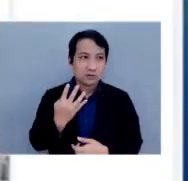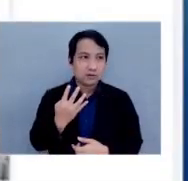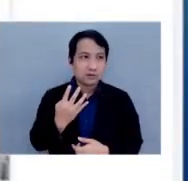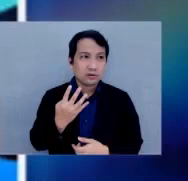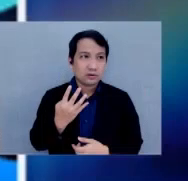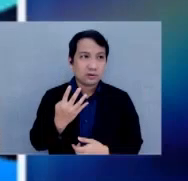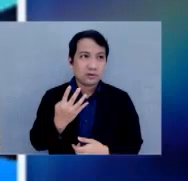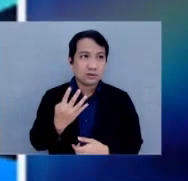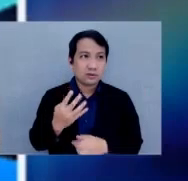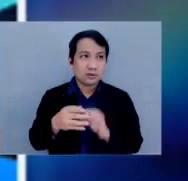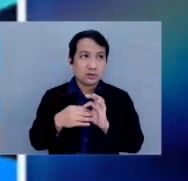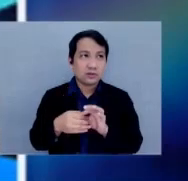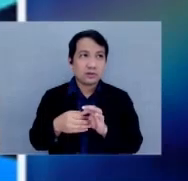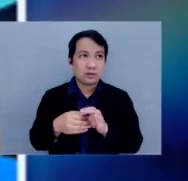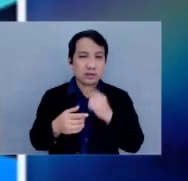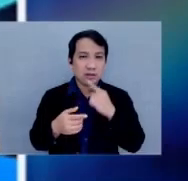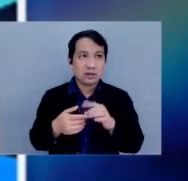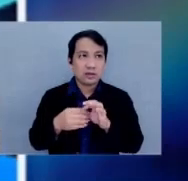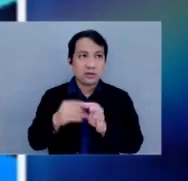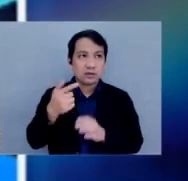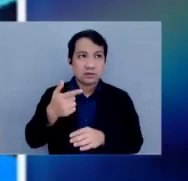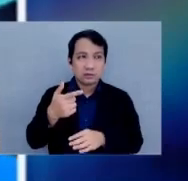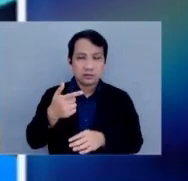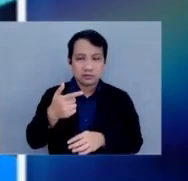o sa official page ng Good Morning Kapatid.